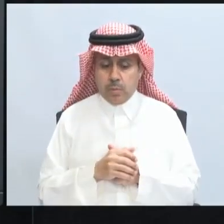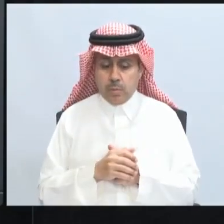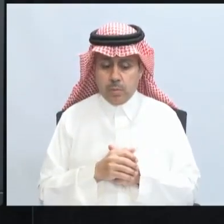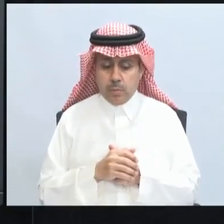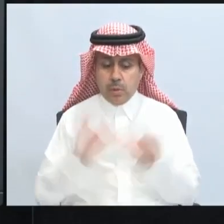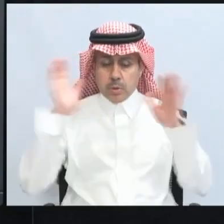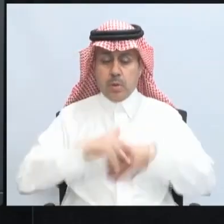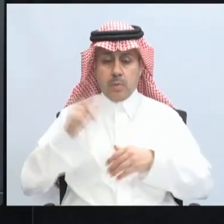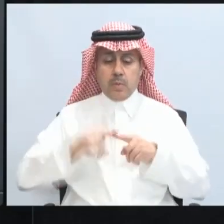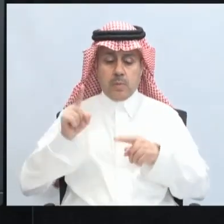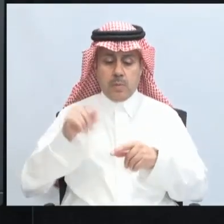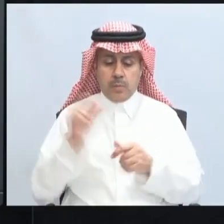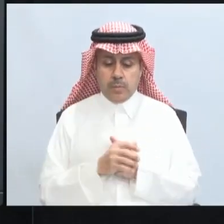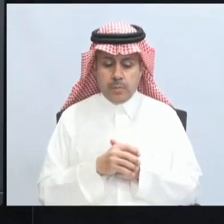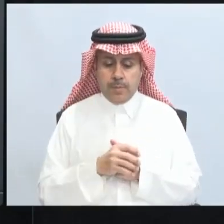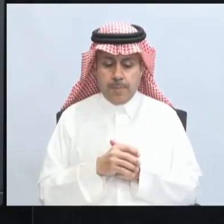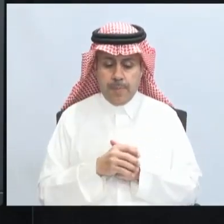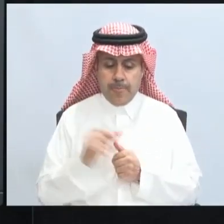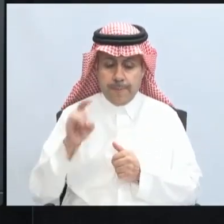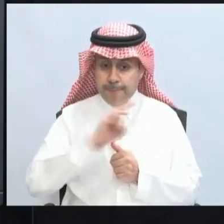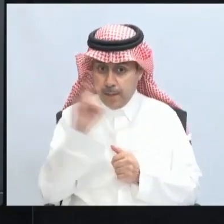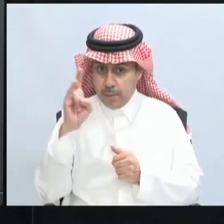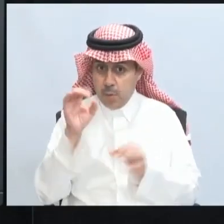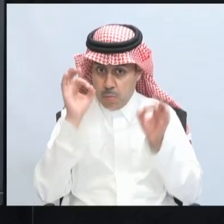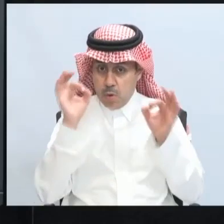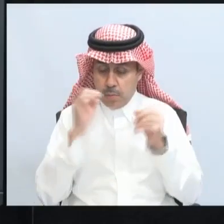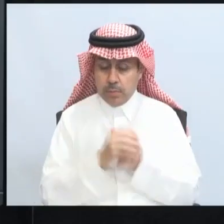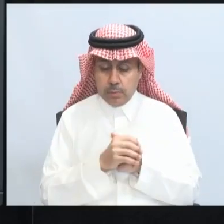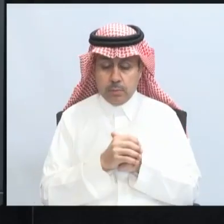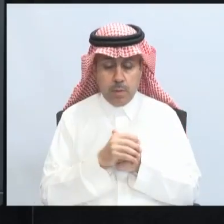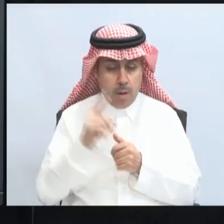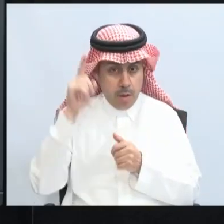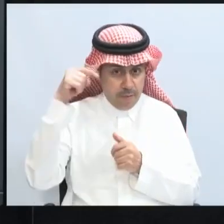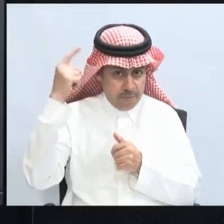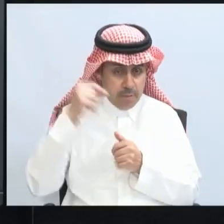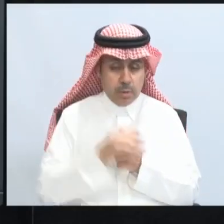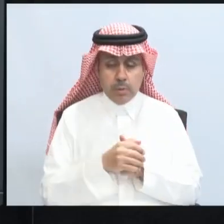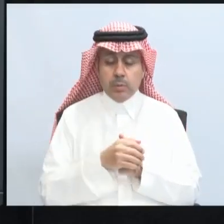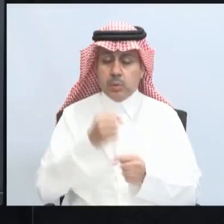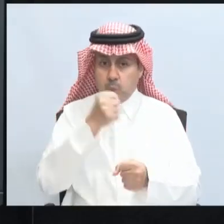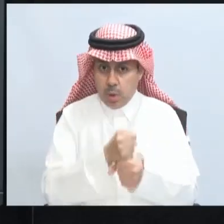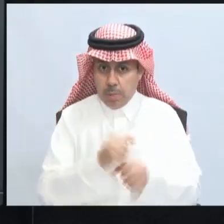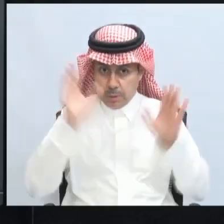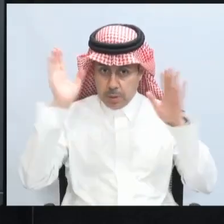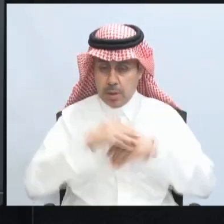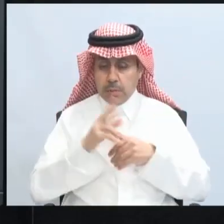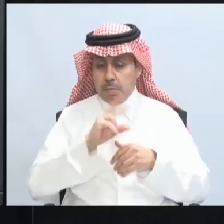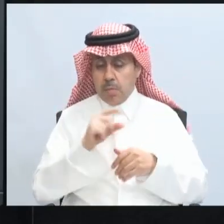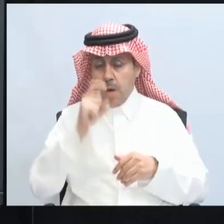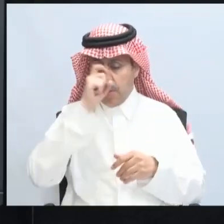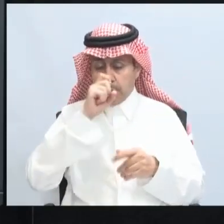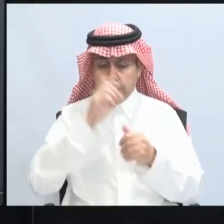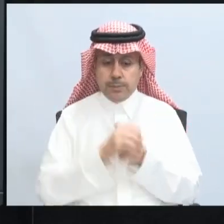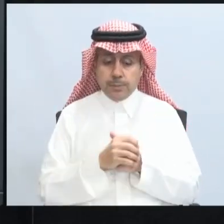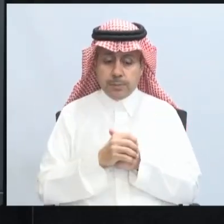بالطمانينه فيها فنقول ننتبه الله يريد ان تقيم هذه الصلاه كما يريد يريده منك